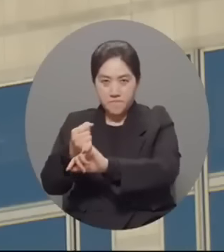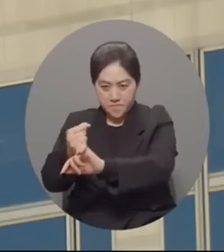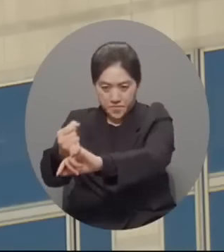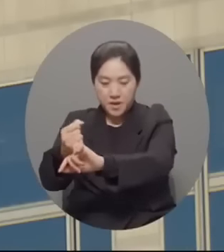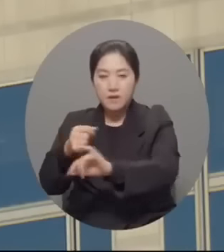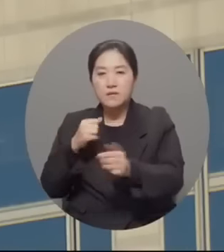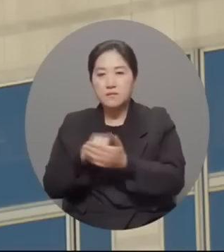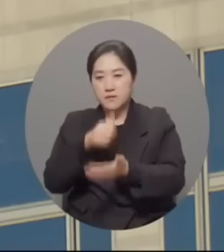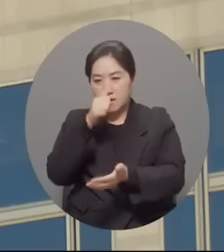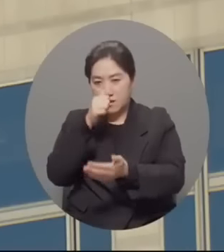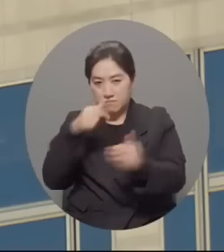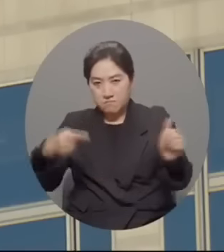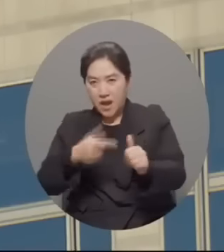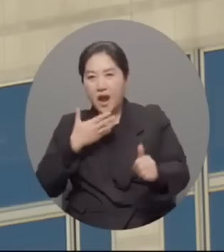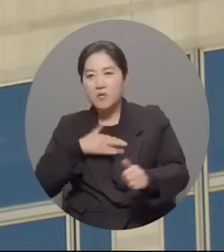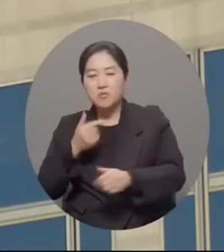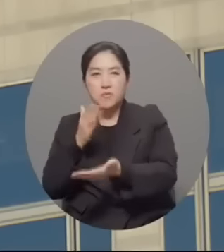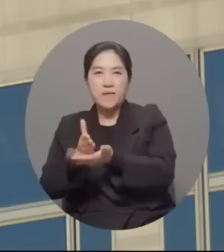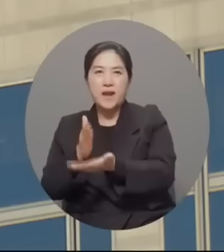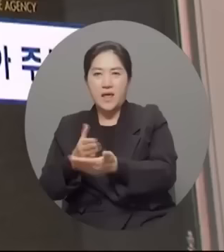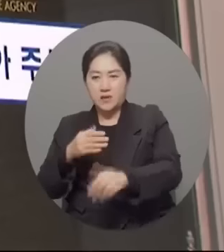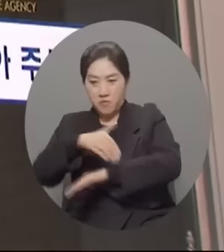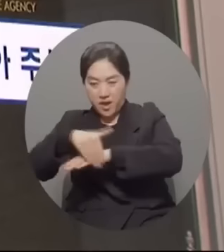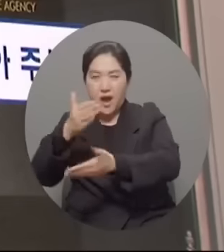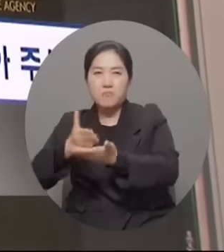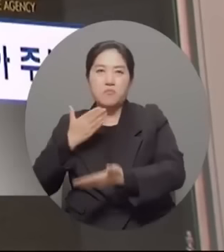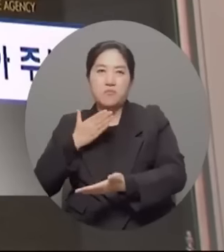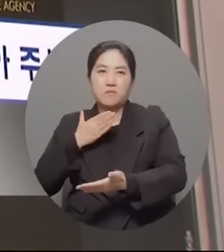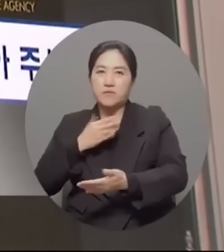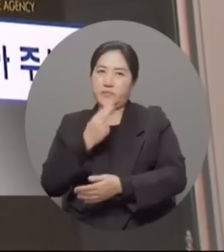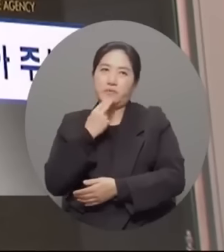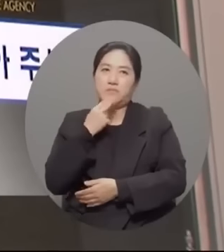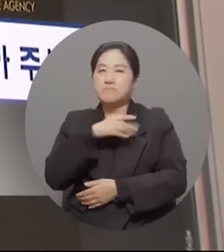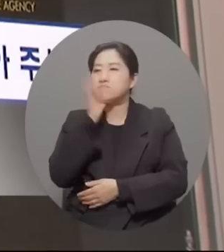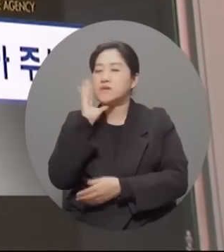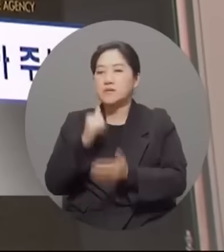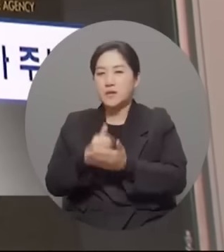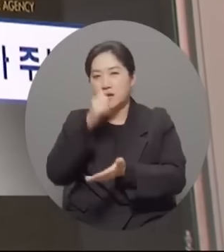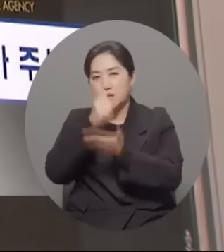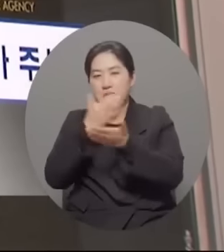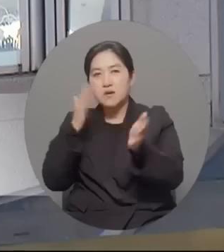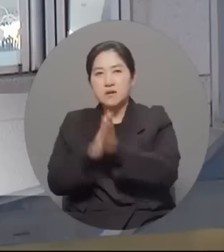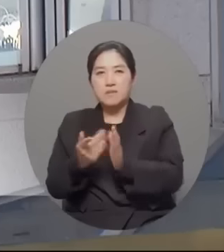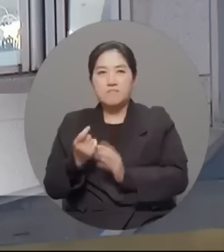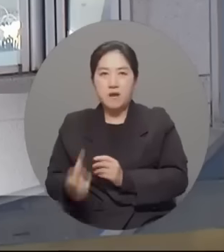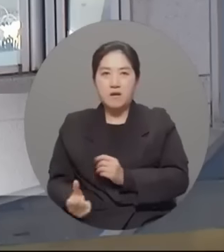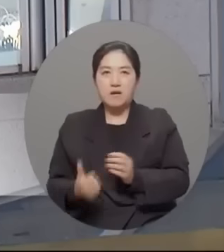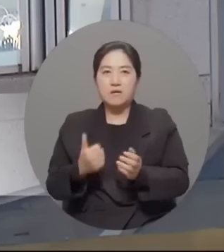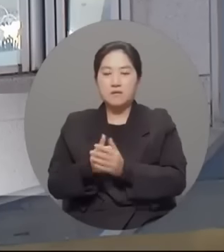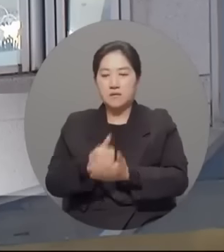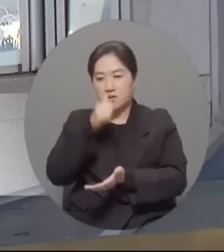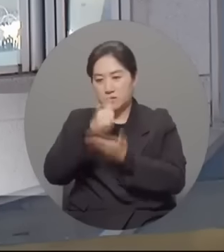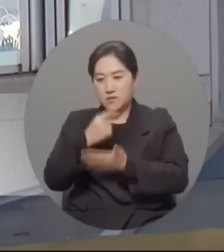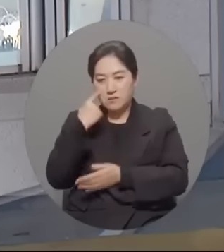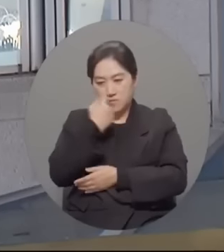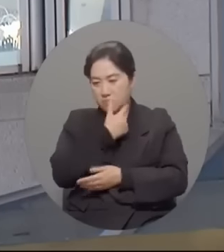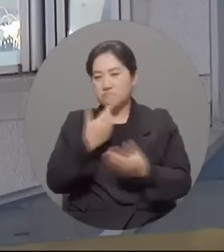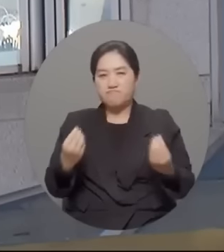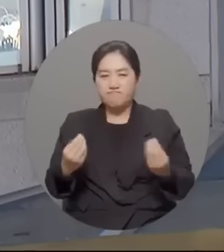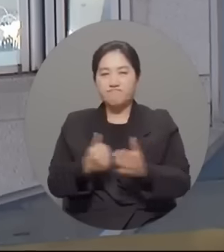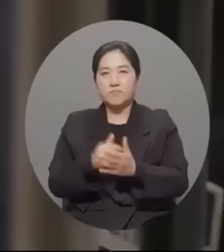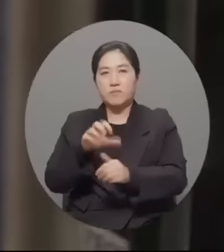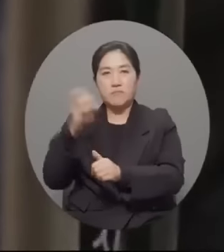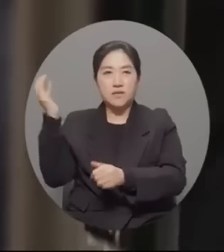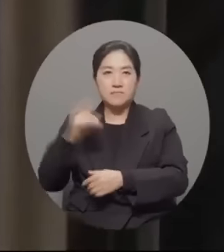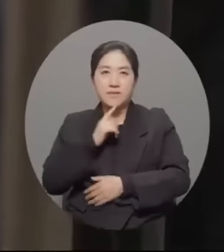범행을 알고도 말리지 않은 혐의를 받고 있지만 고령에다 범행 가담 정도가 경미하고 혐의 입증이 충분해 풀려난